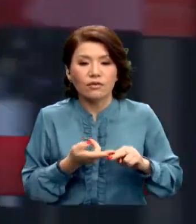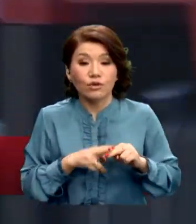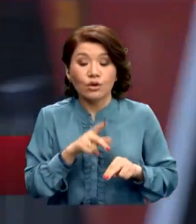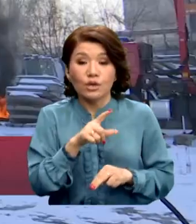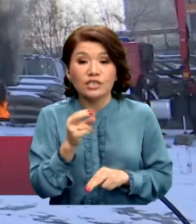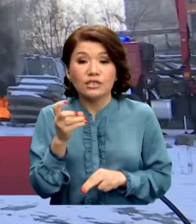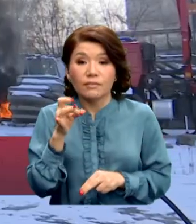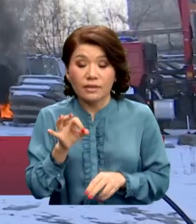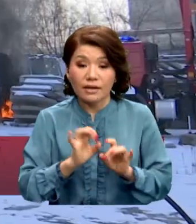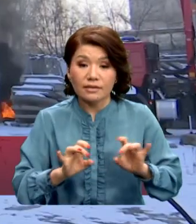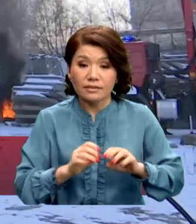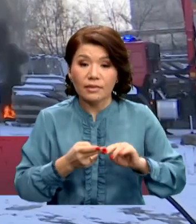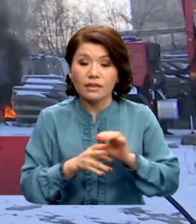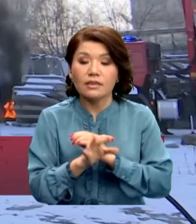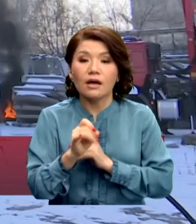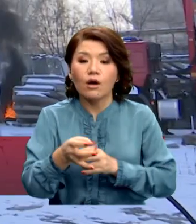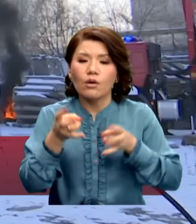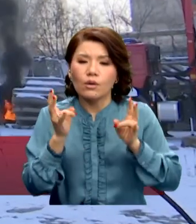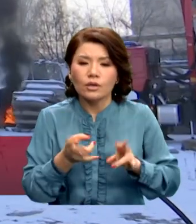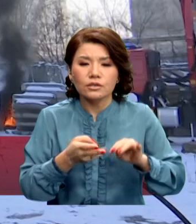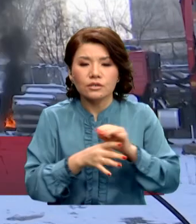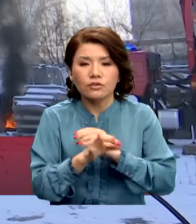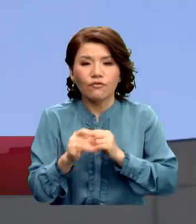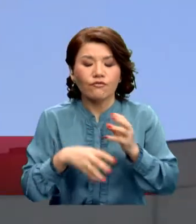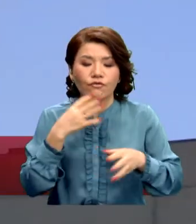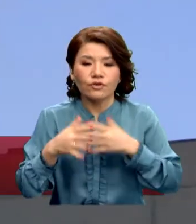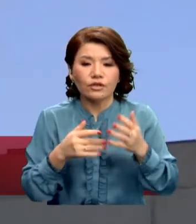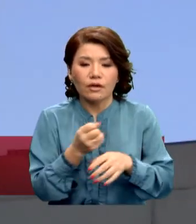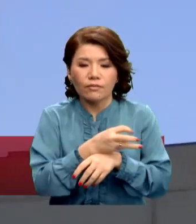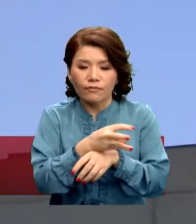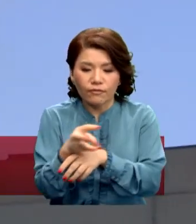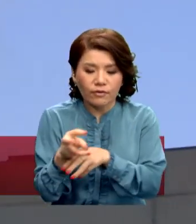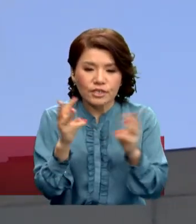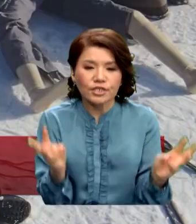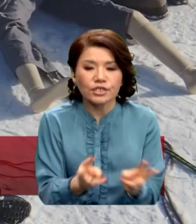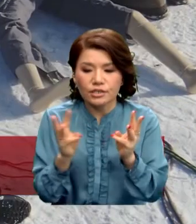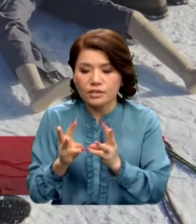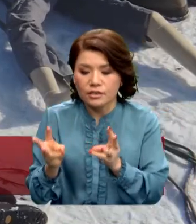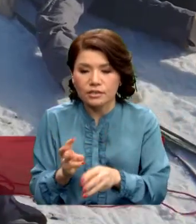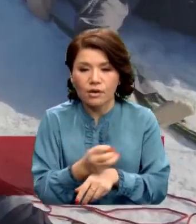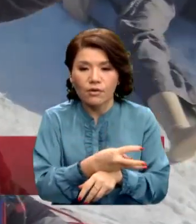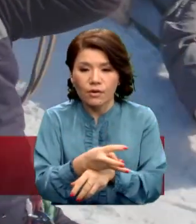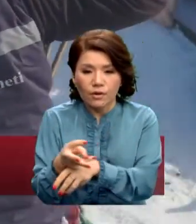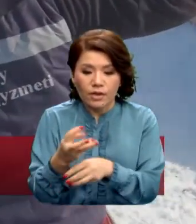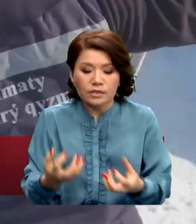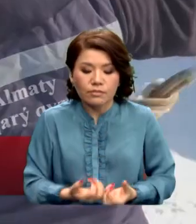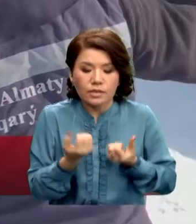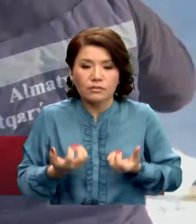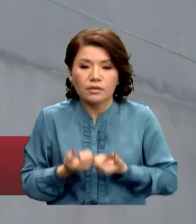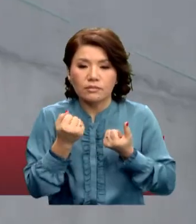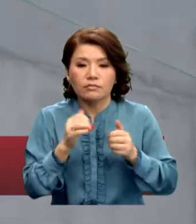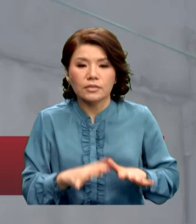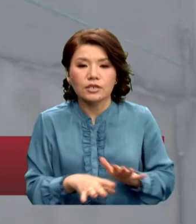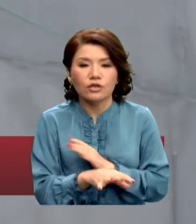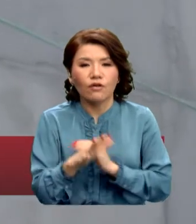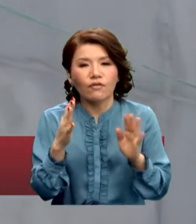По учебному сценарию здесь произошло обрушение кровли. Все это вызвало сразу несколько очагов возгорания. Посетителей центра эвакуировали